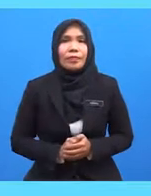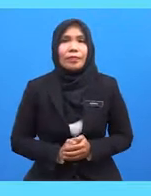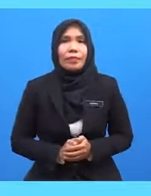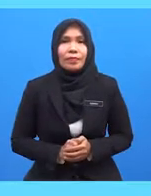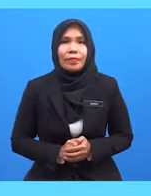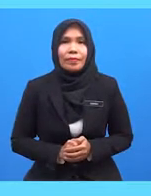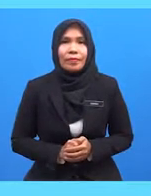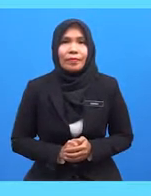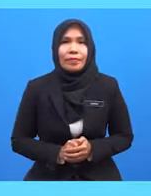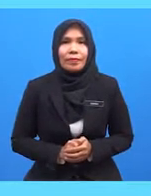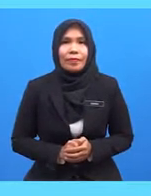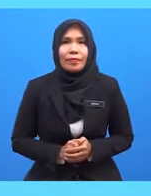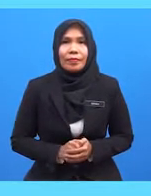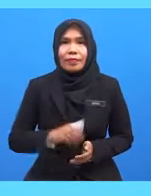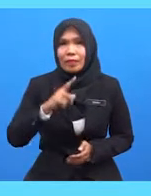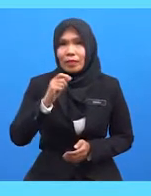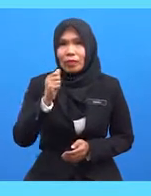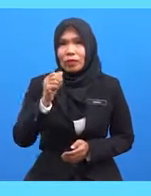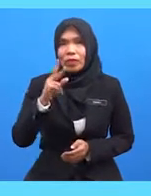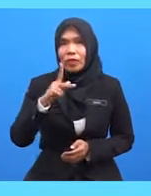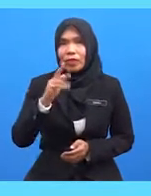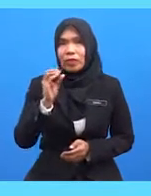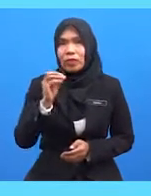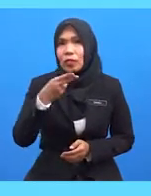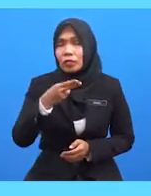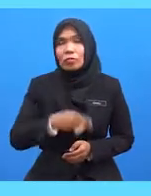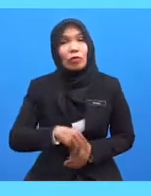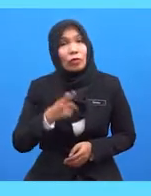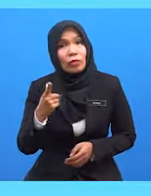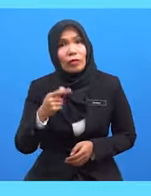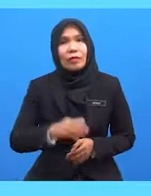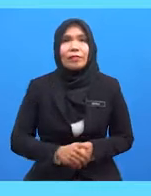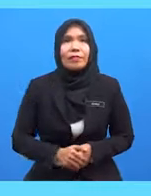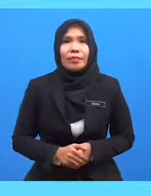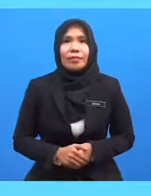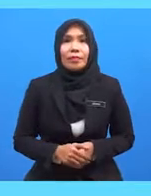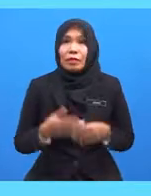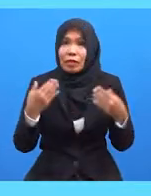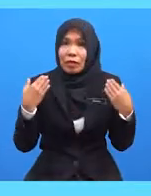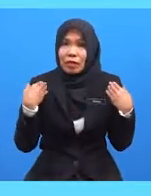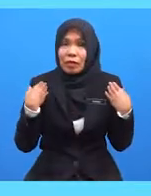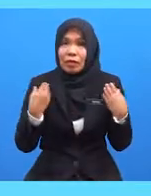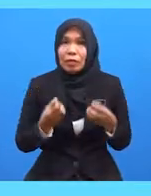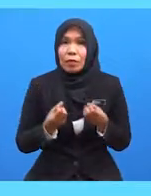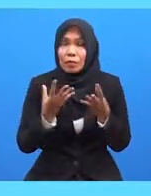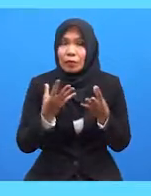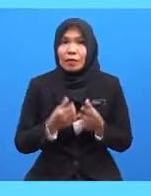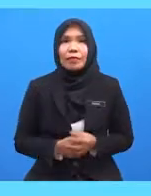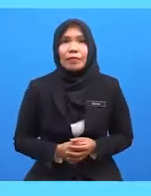1865 Masihi. Tokoh-tokoh lain ialah Tajuddin Abdul Fazil Ahmad Ibnu Abdul Karim